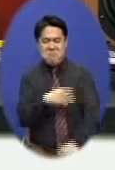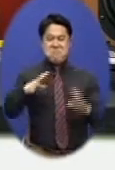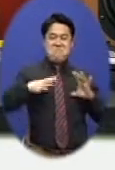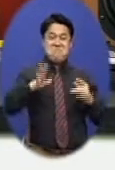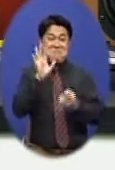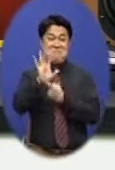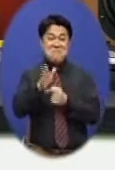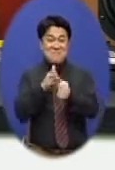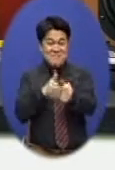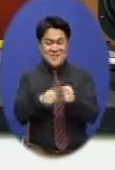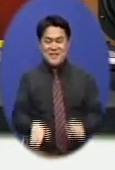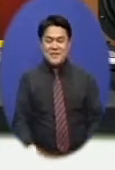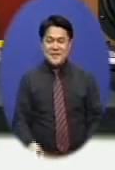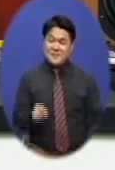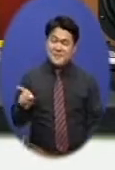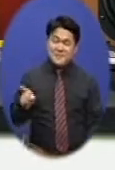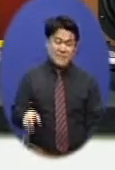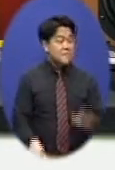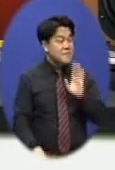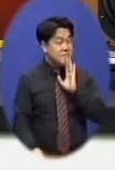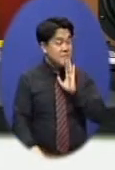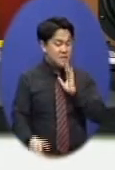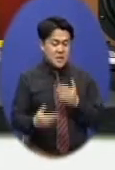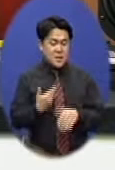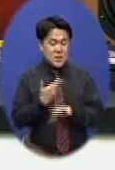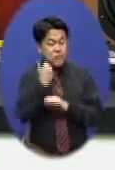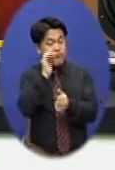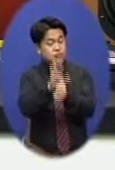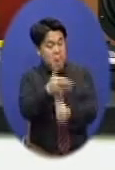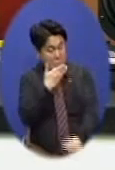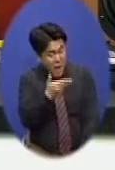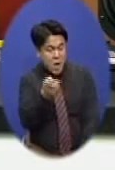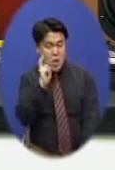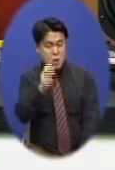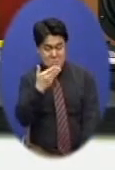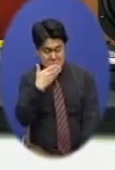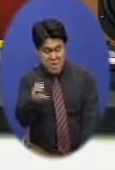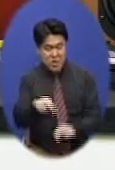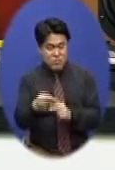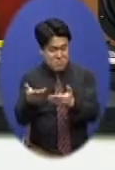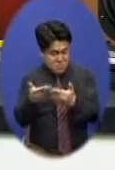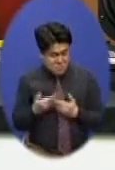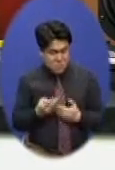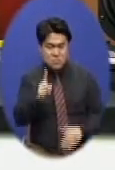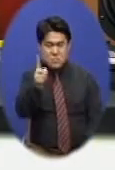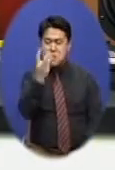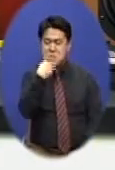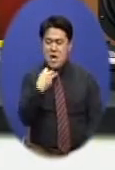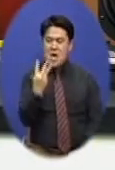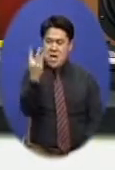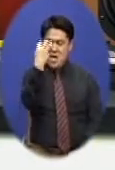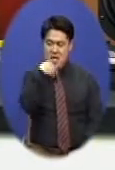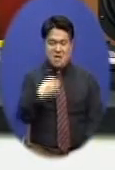뽐내시기 바라면서 네. 원희정 씨. 나눔도 하시고 또 네, 노래도 하시고 선물도 네. 받아가시고 아 일석몇조야